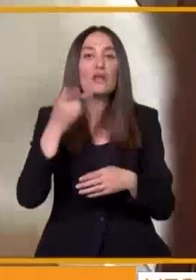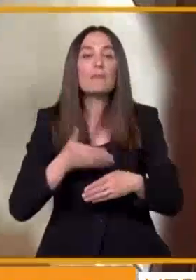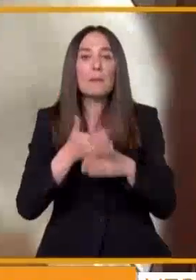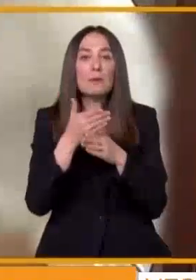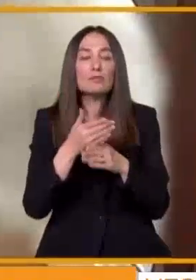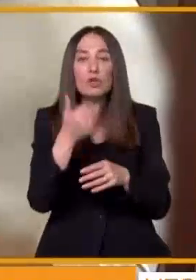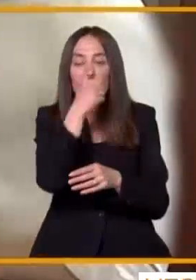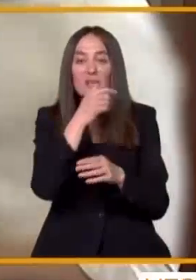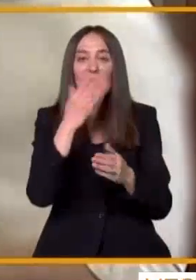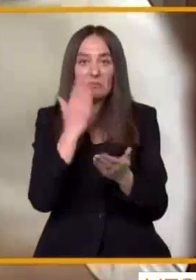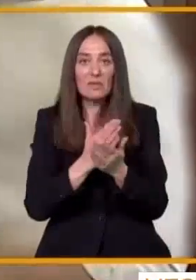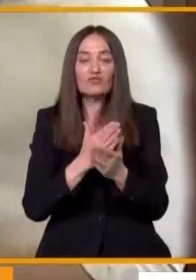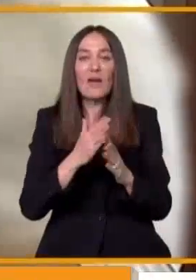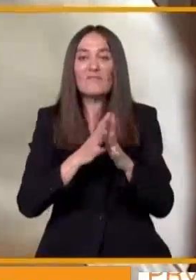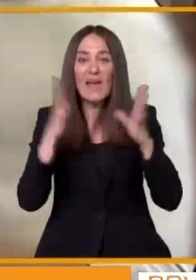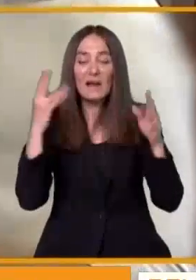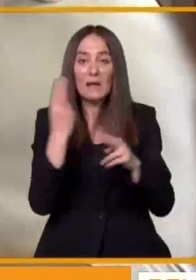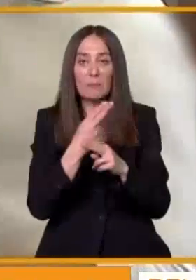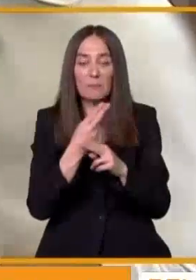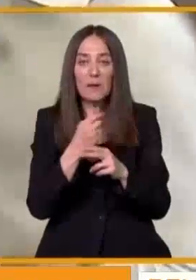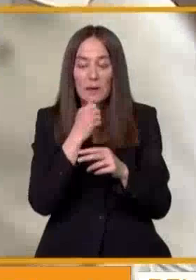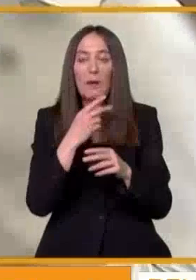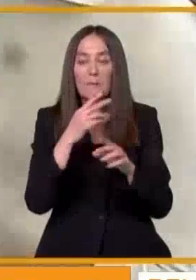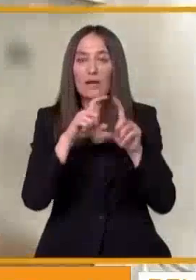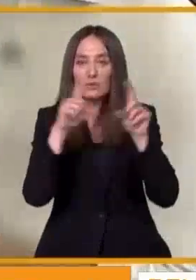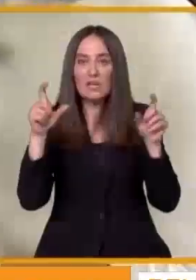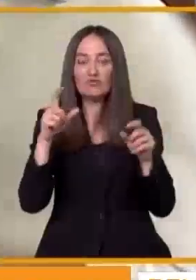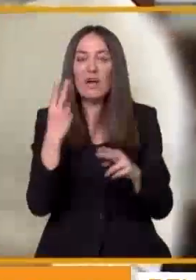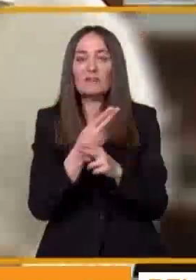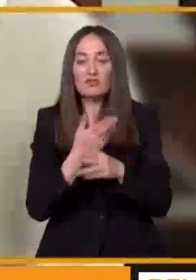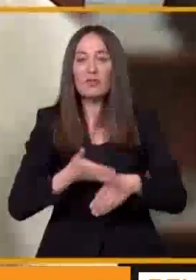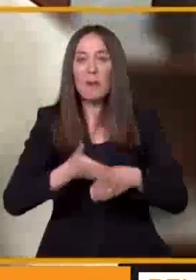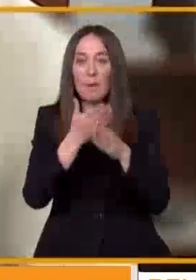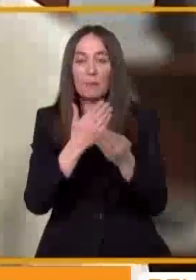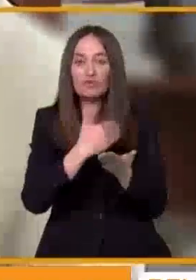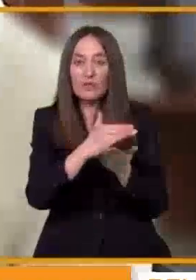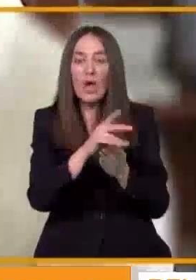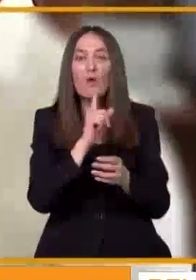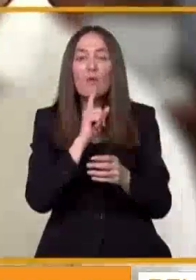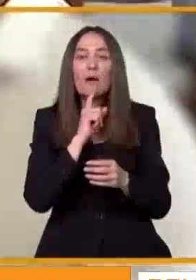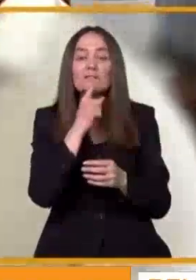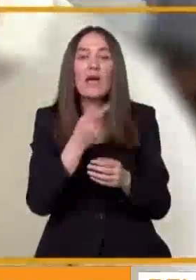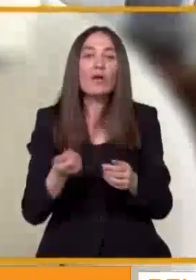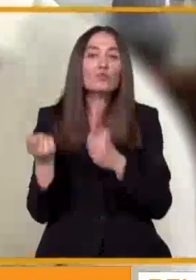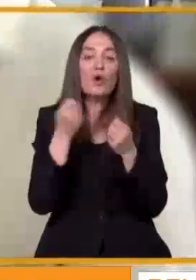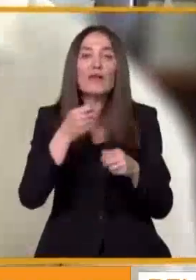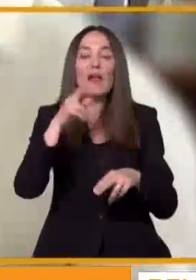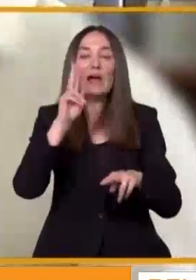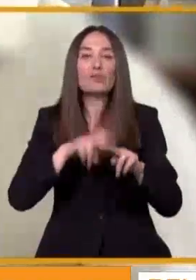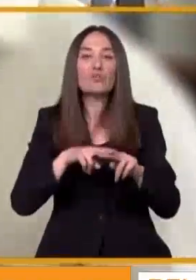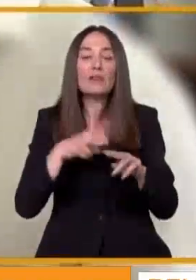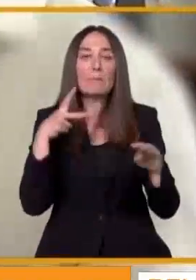Po pitanju velikih preduzeća imate deo državne pomoći koji se odnosi upravo na velika preduzeća koja su donela rešenje o prekidu